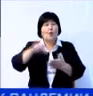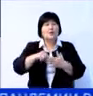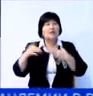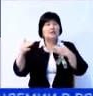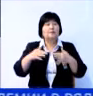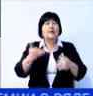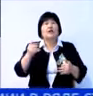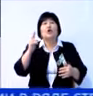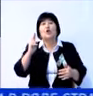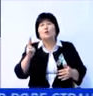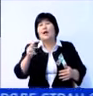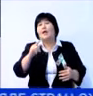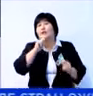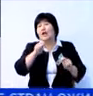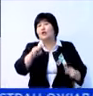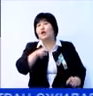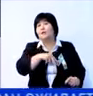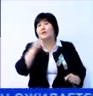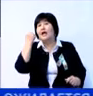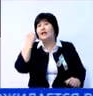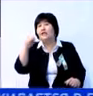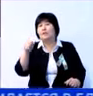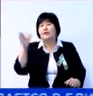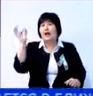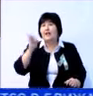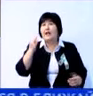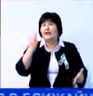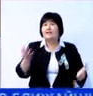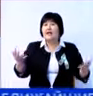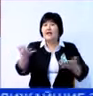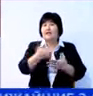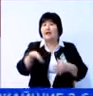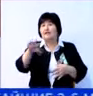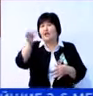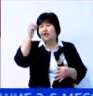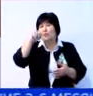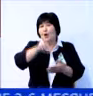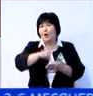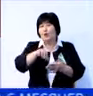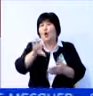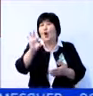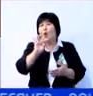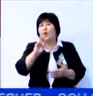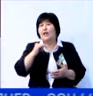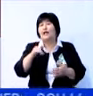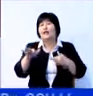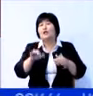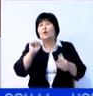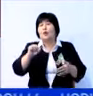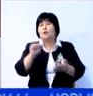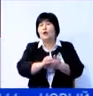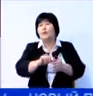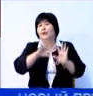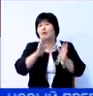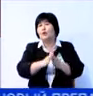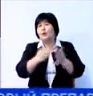боях под Кёнигсбергом, награжден медалью за победу над Германией. Если собрать все воспоминания участников онлайн-акции, можно опубликовать